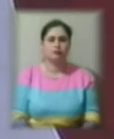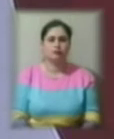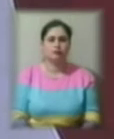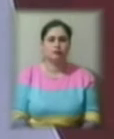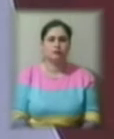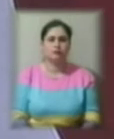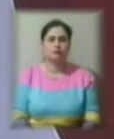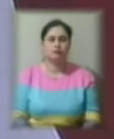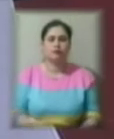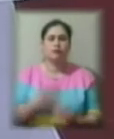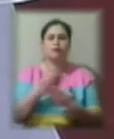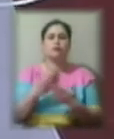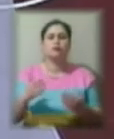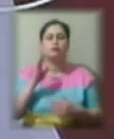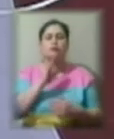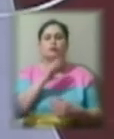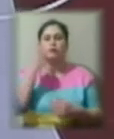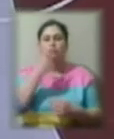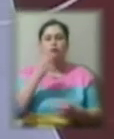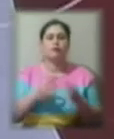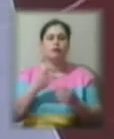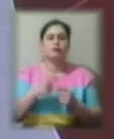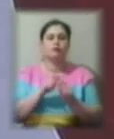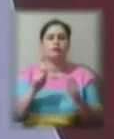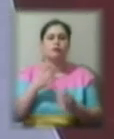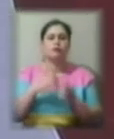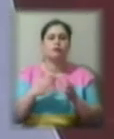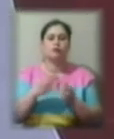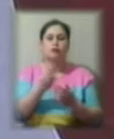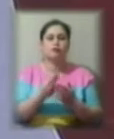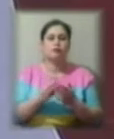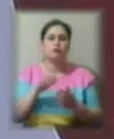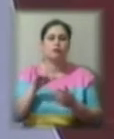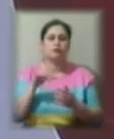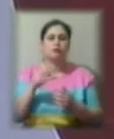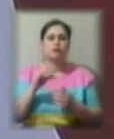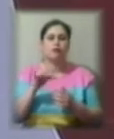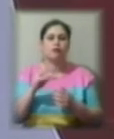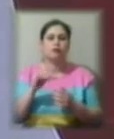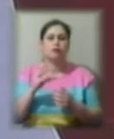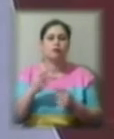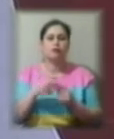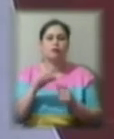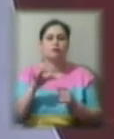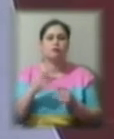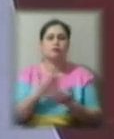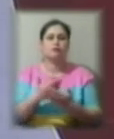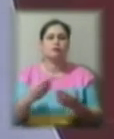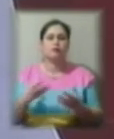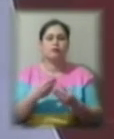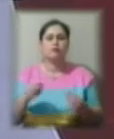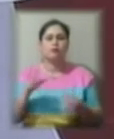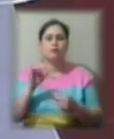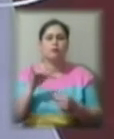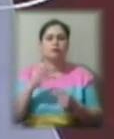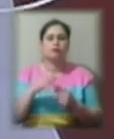Виставка «Жіноче обличчя природи» відкрилася у Херсонському художньому музеї імені Шовкуненка. В експозиції представлені весняні пейзажі, натюрморти та